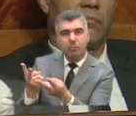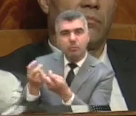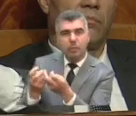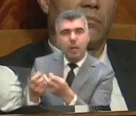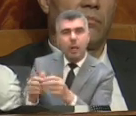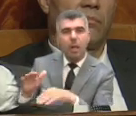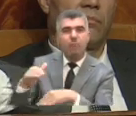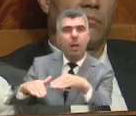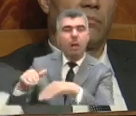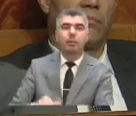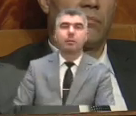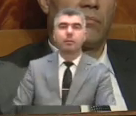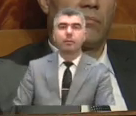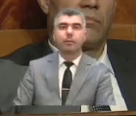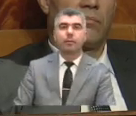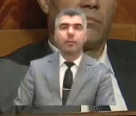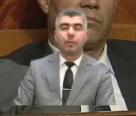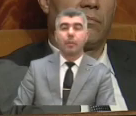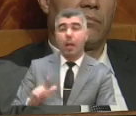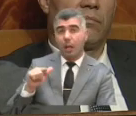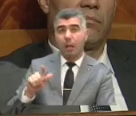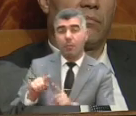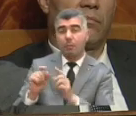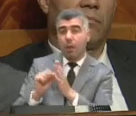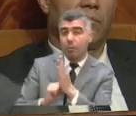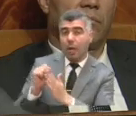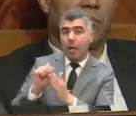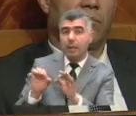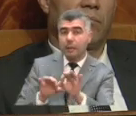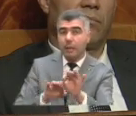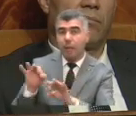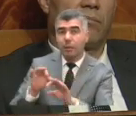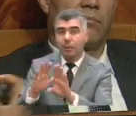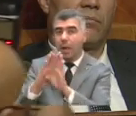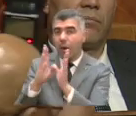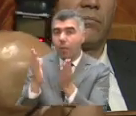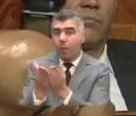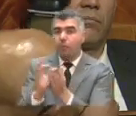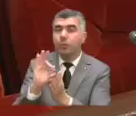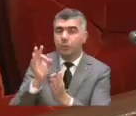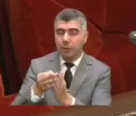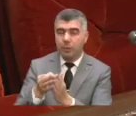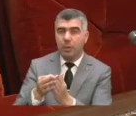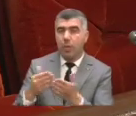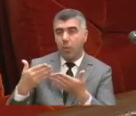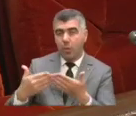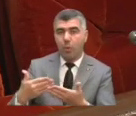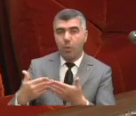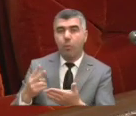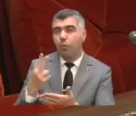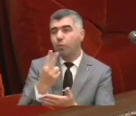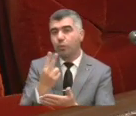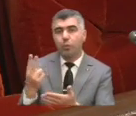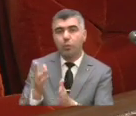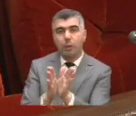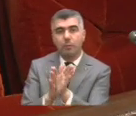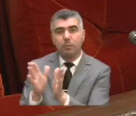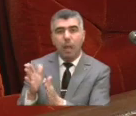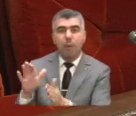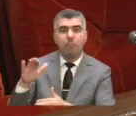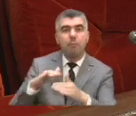البحر. أكيد أن عوامل نجاح هذه الاستراتيجية كلها متوافرة، حيث يمتلك المغرب واجهتين بحريتين